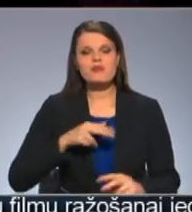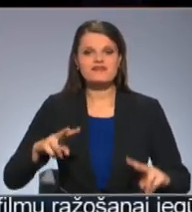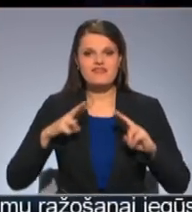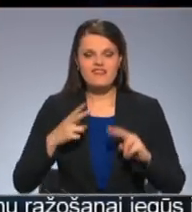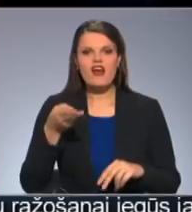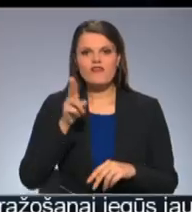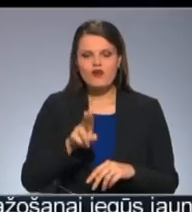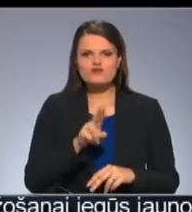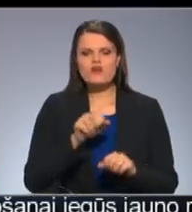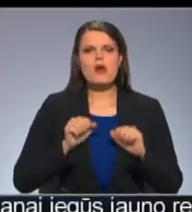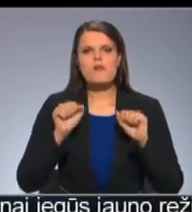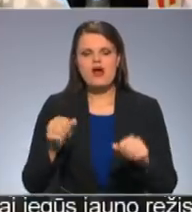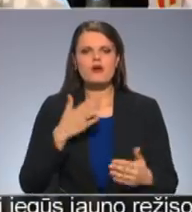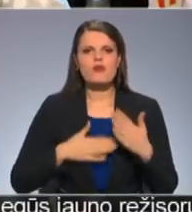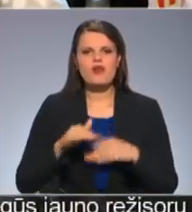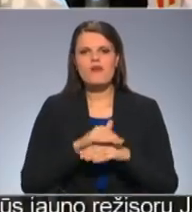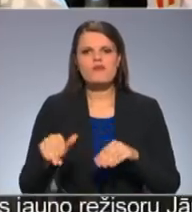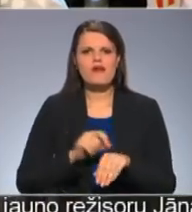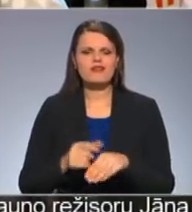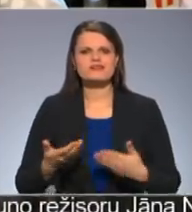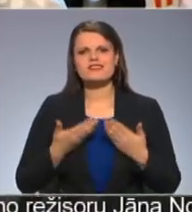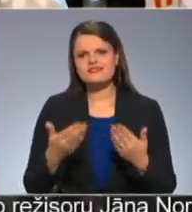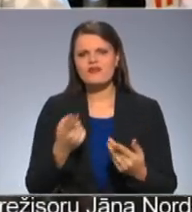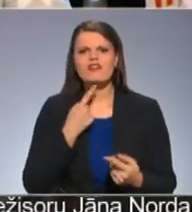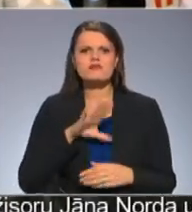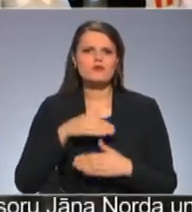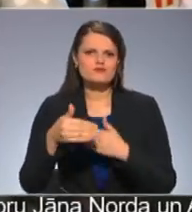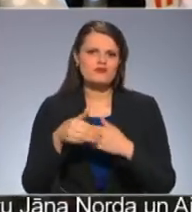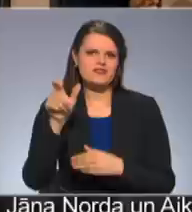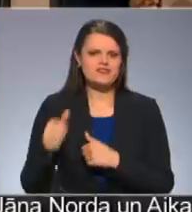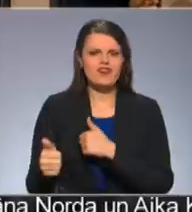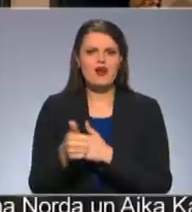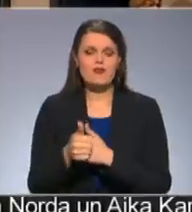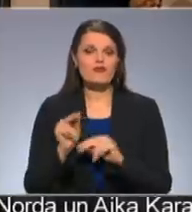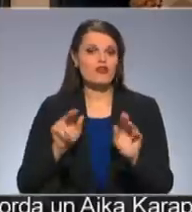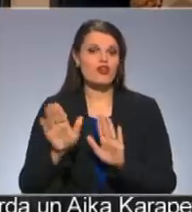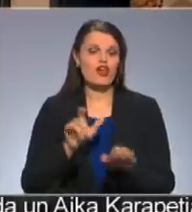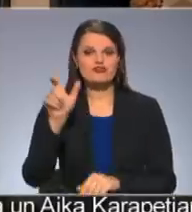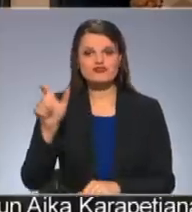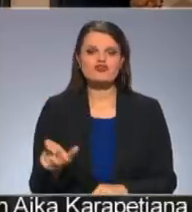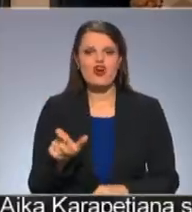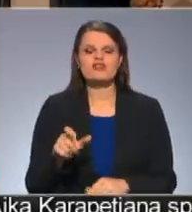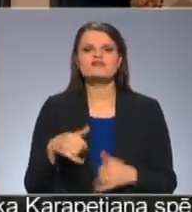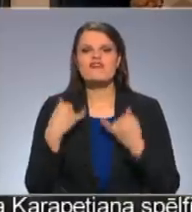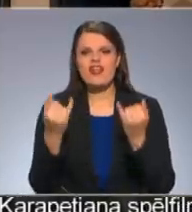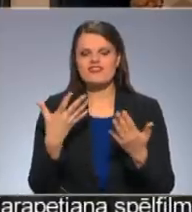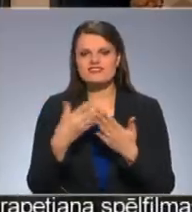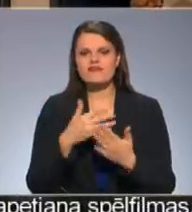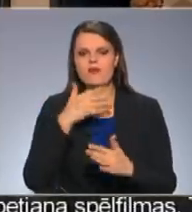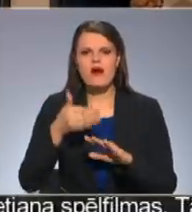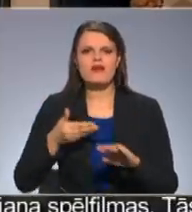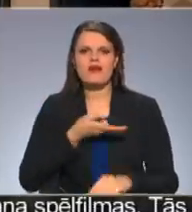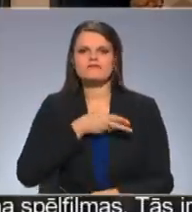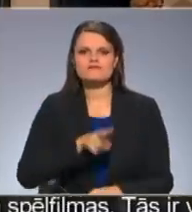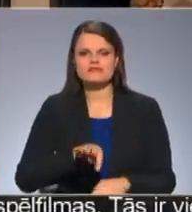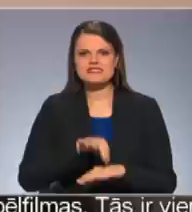vienlaikus nepārvaramu vēlmi pilnesanīgi dzīvot un tieksmi pēc tuva cilvēka blakus, režisors Leonīds Truškins veltīs savai pārāk ar